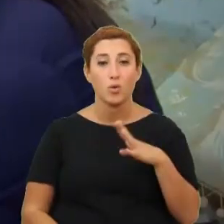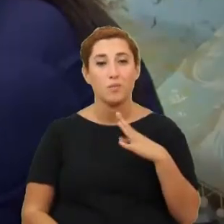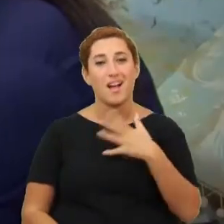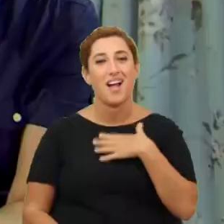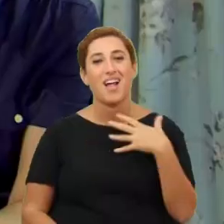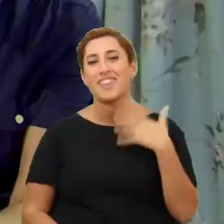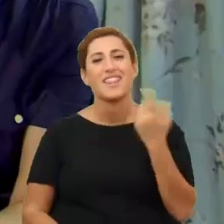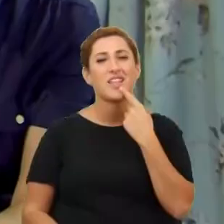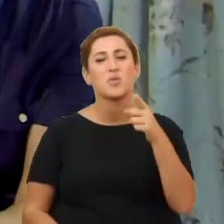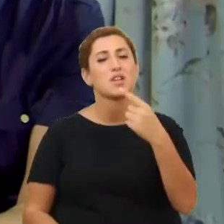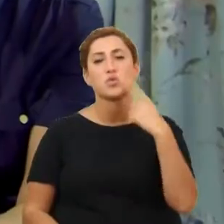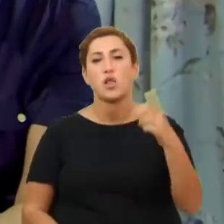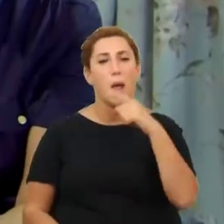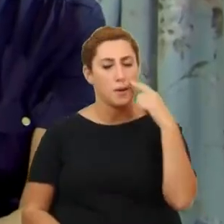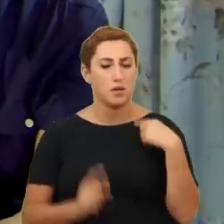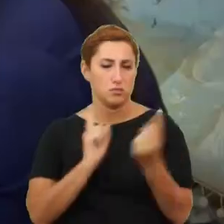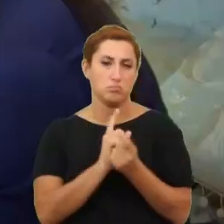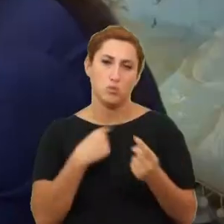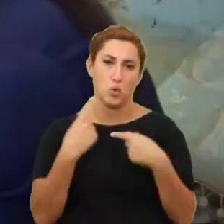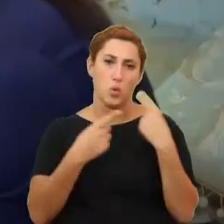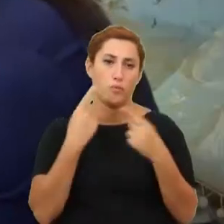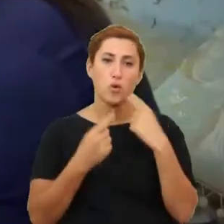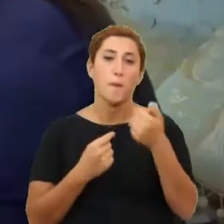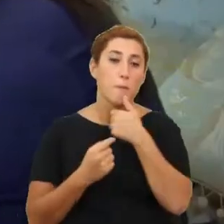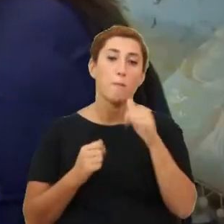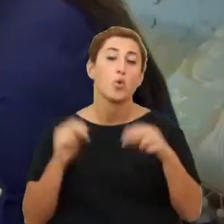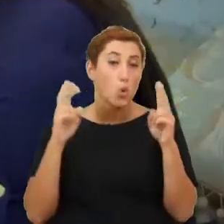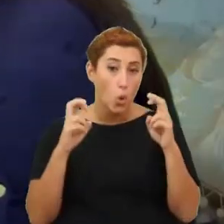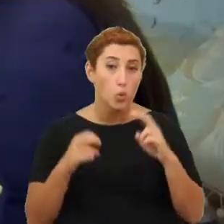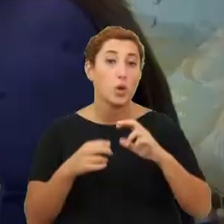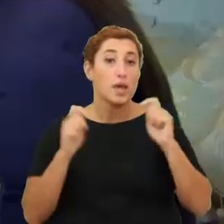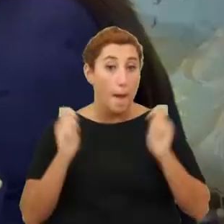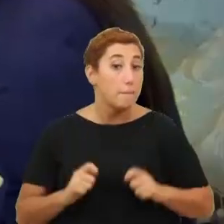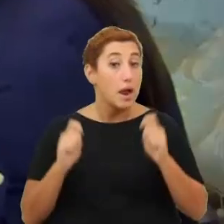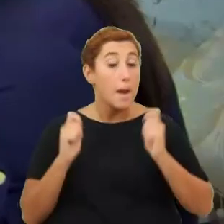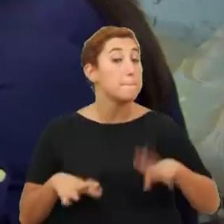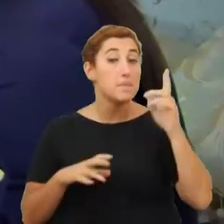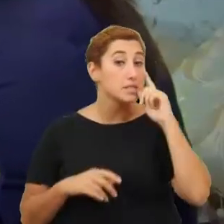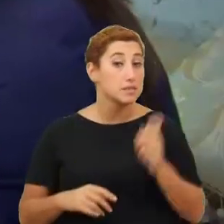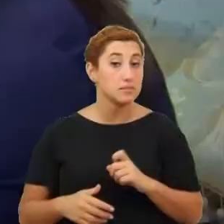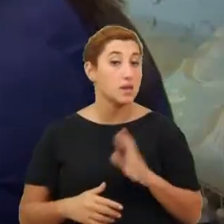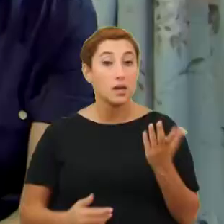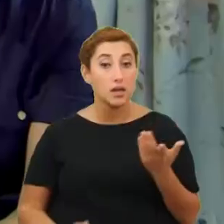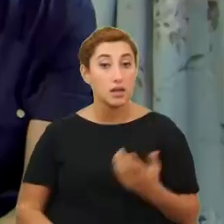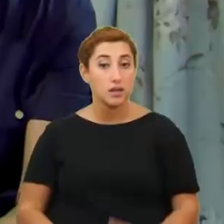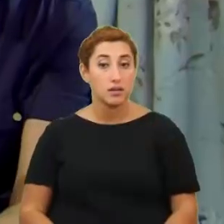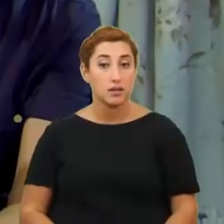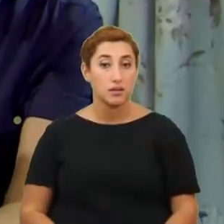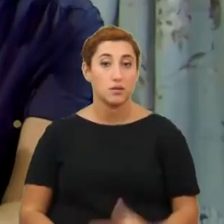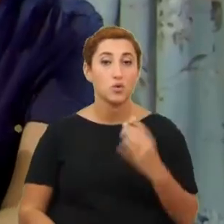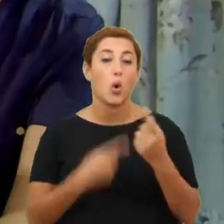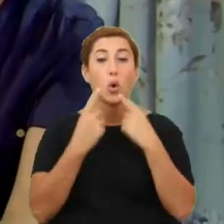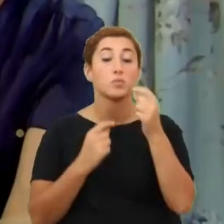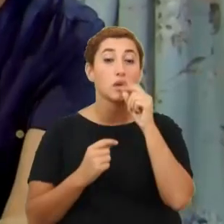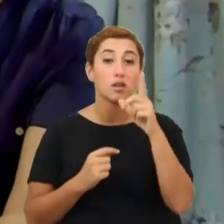Oğlum anne neler diyor ya? Sana soruyorum. Bak erkek erkeğe konuşuyoruz. Babam bu meseleyi halleder mi halledemez mi oğlum? Ha? Hadi çok